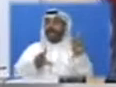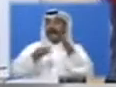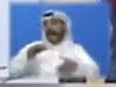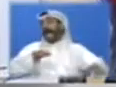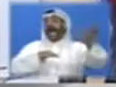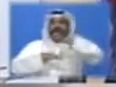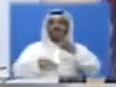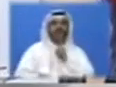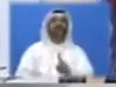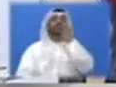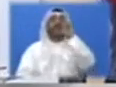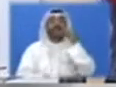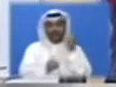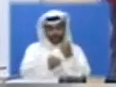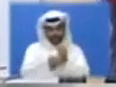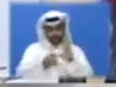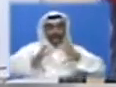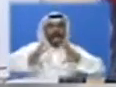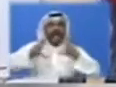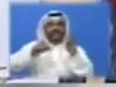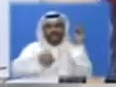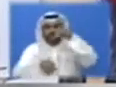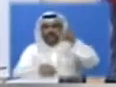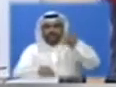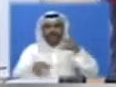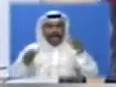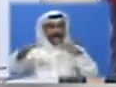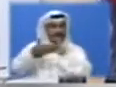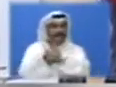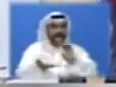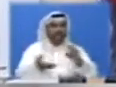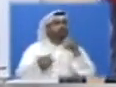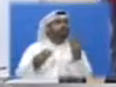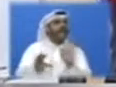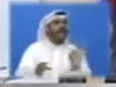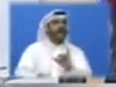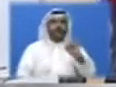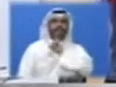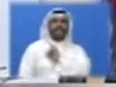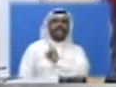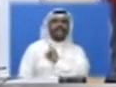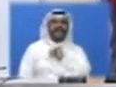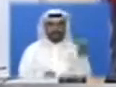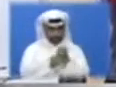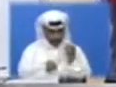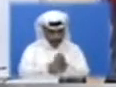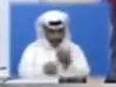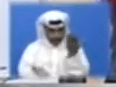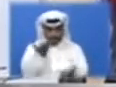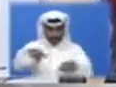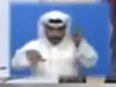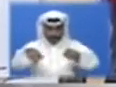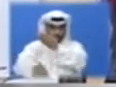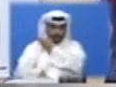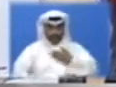هذه المرحلة إلى تهيئة الأجهزة التنفيذية نحو متطلبات الإدارة الرشيدة والحوكمة